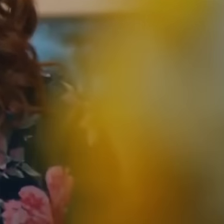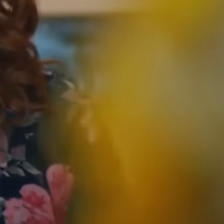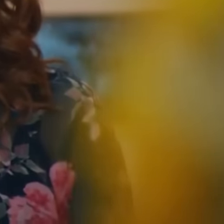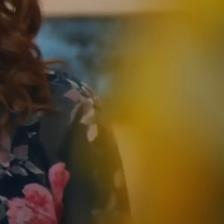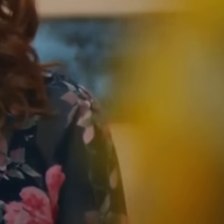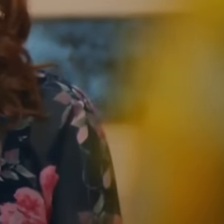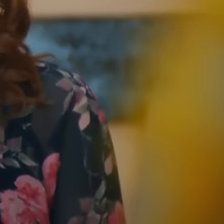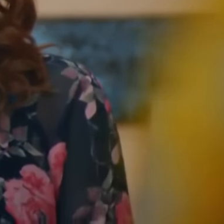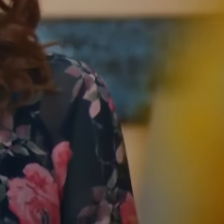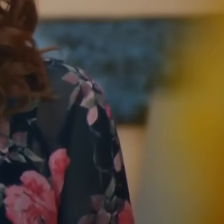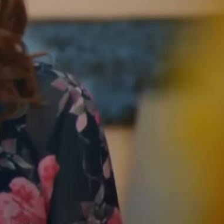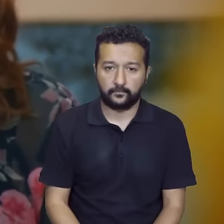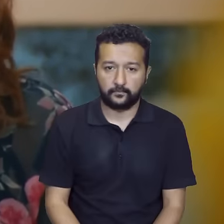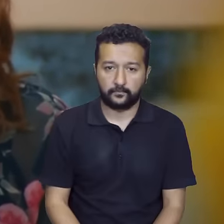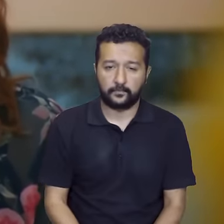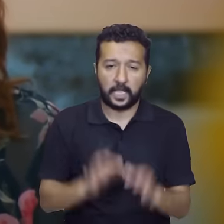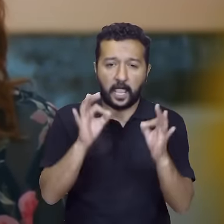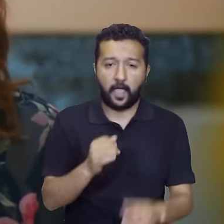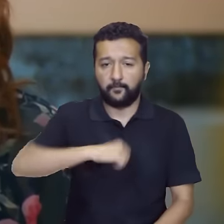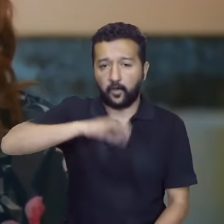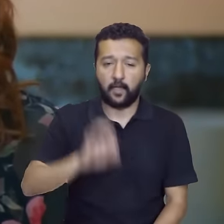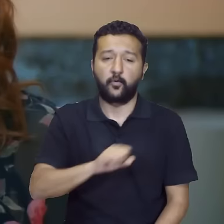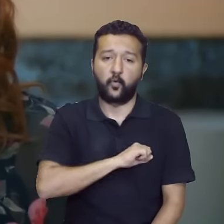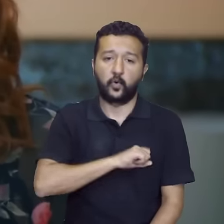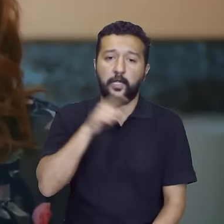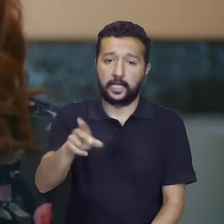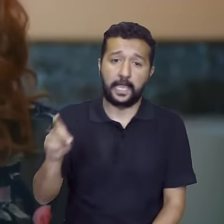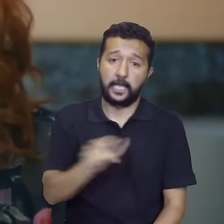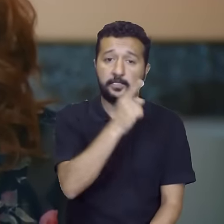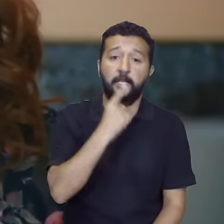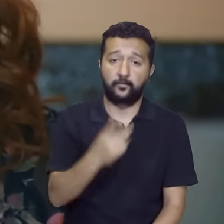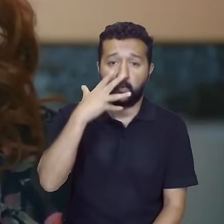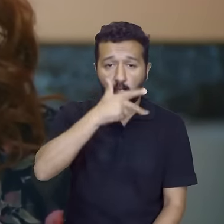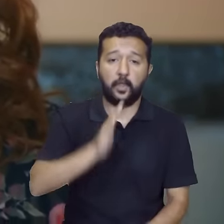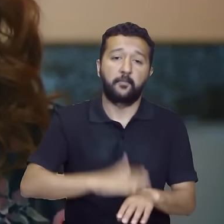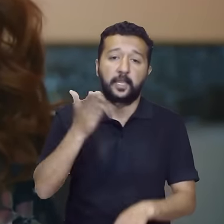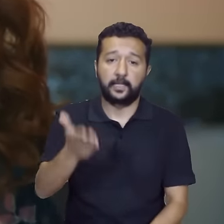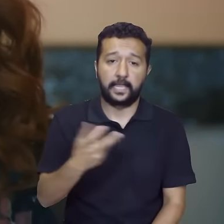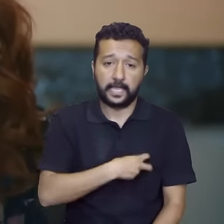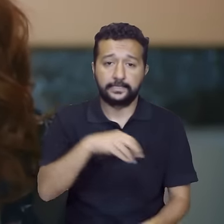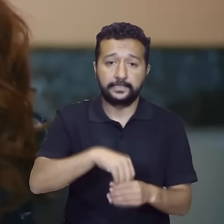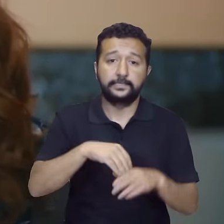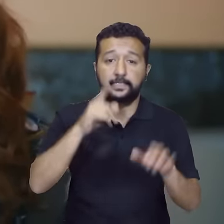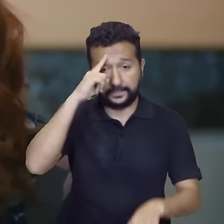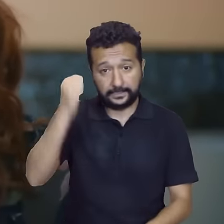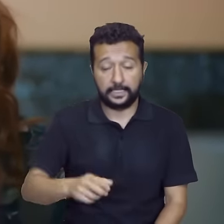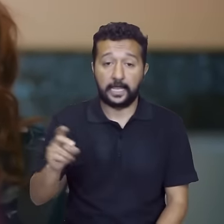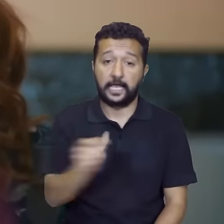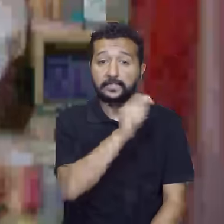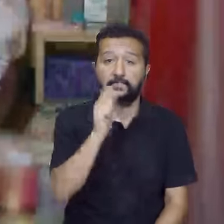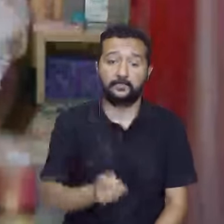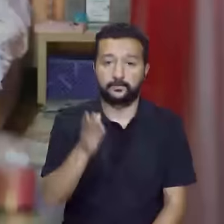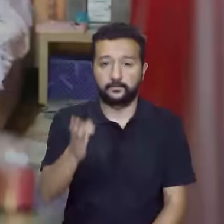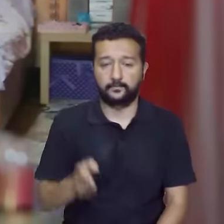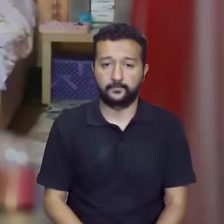ucuna çöker gibi oturdu. Hem nankör hem korkak. Kaçalım diyor utanmadan. Aşkından değil, inadından